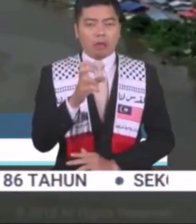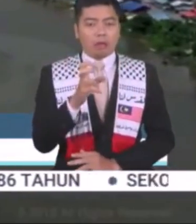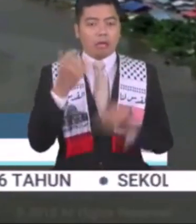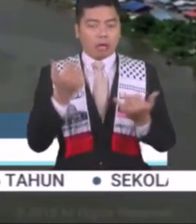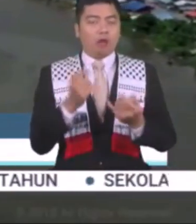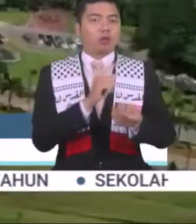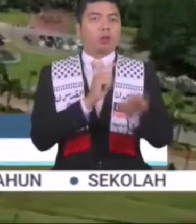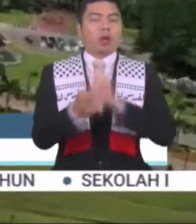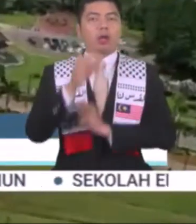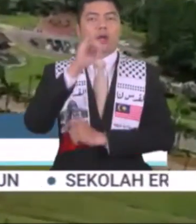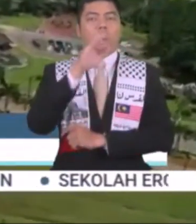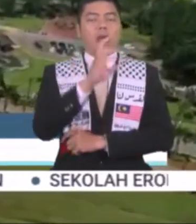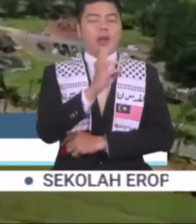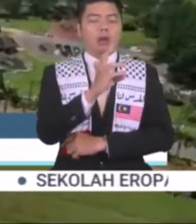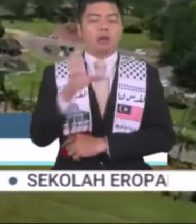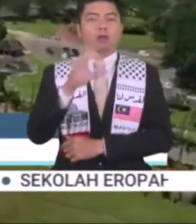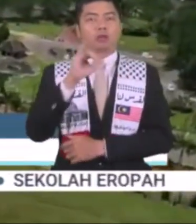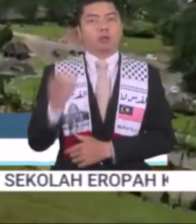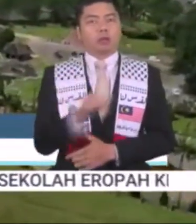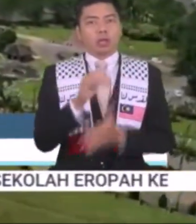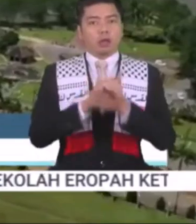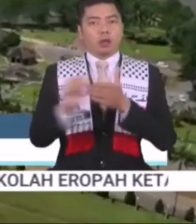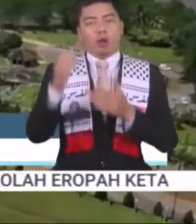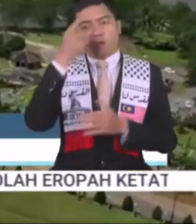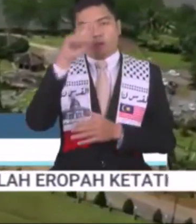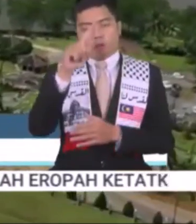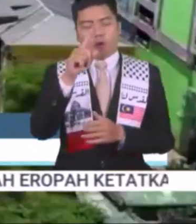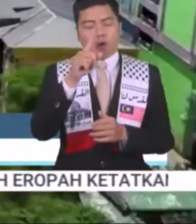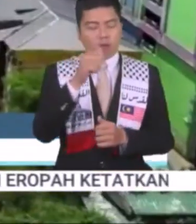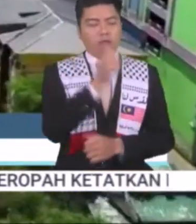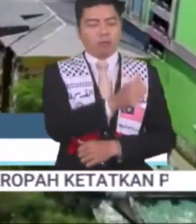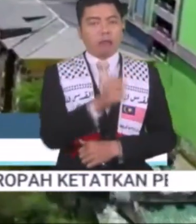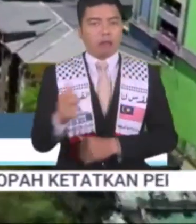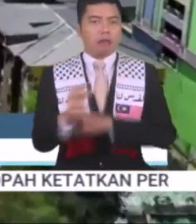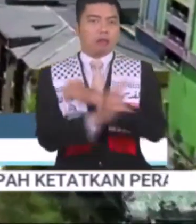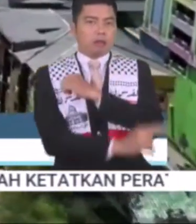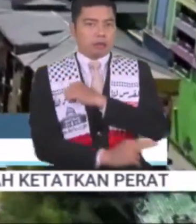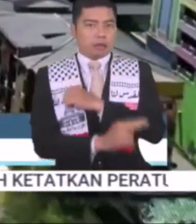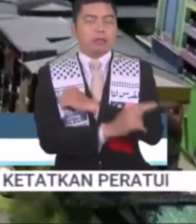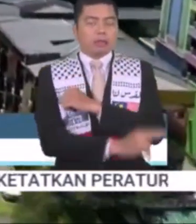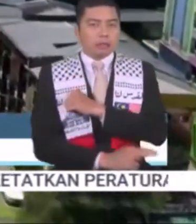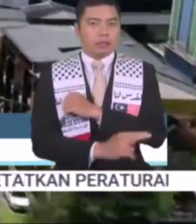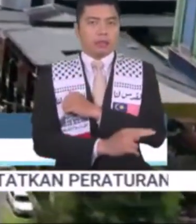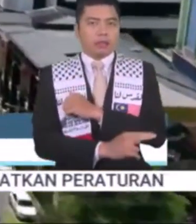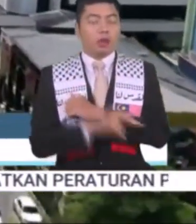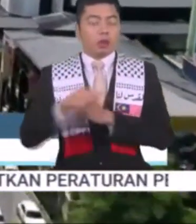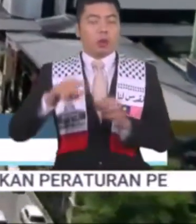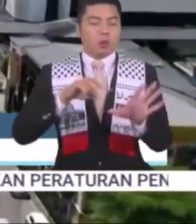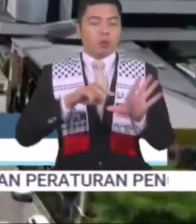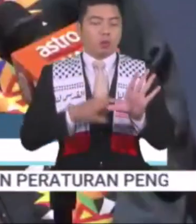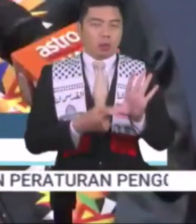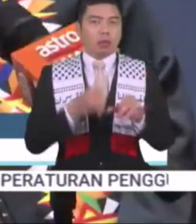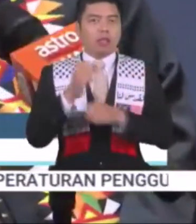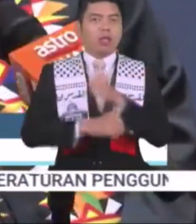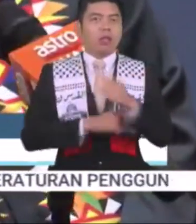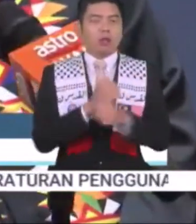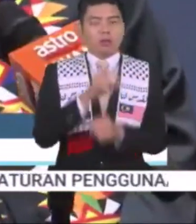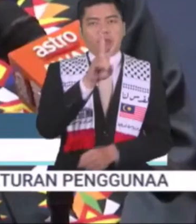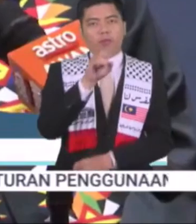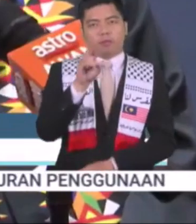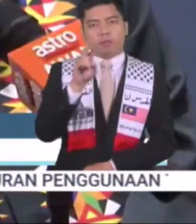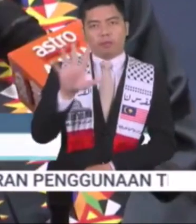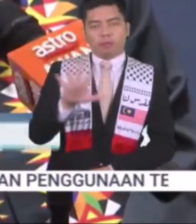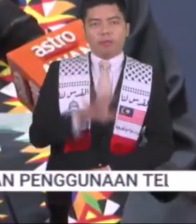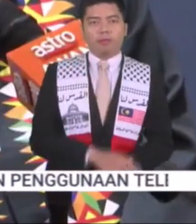kepada RM600 juta untuk setiap negeri. Mana sekali ganda kenaikan. Ini akan bermula pada tahun